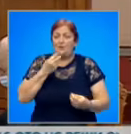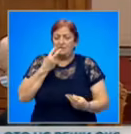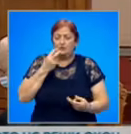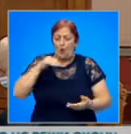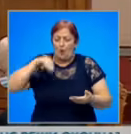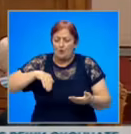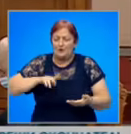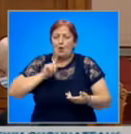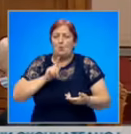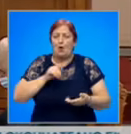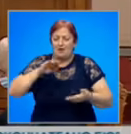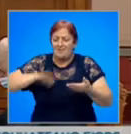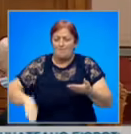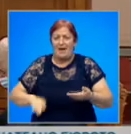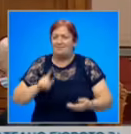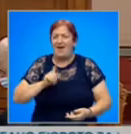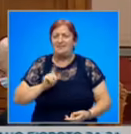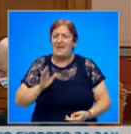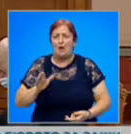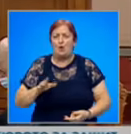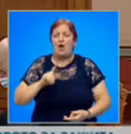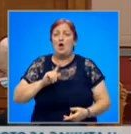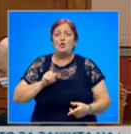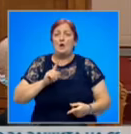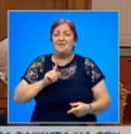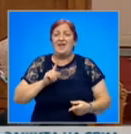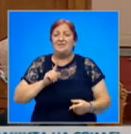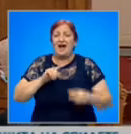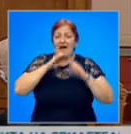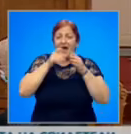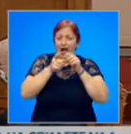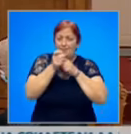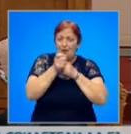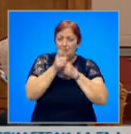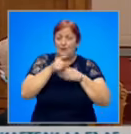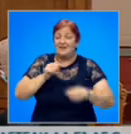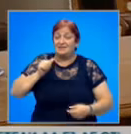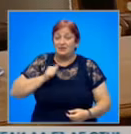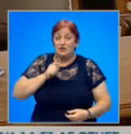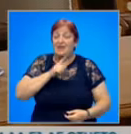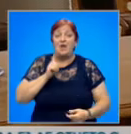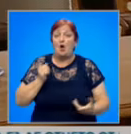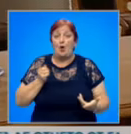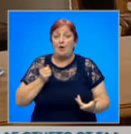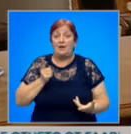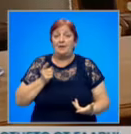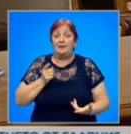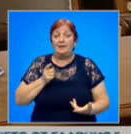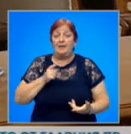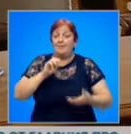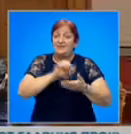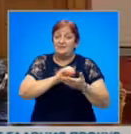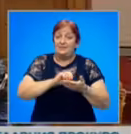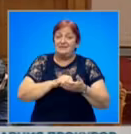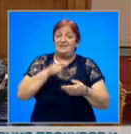ниско може да падне някой, дори не на амбразурата, под амбразурата в защита на кой. Съдейки от